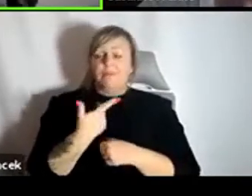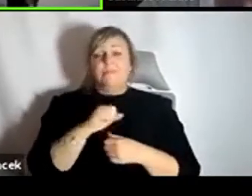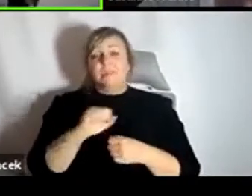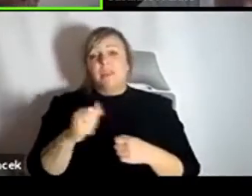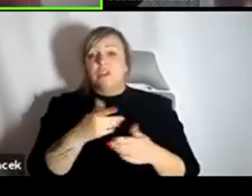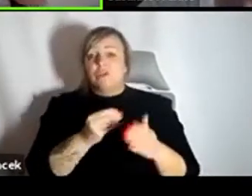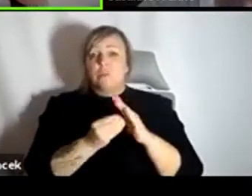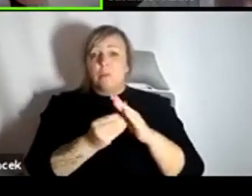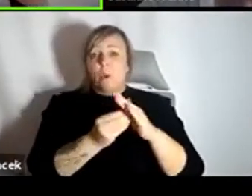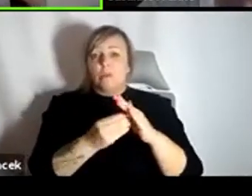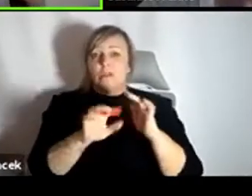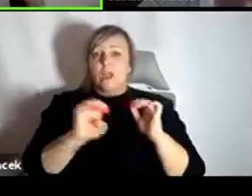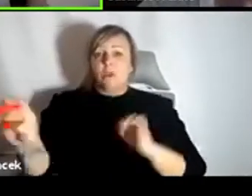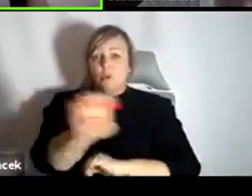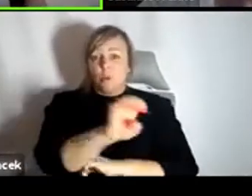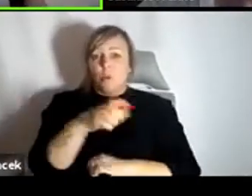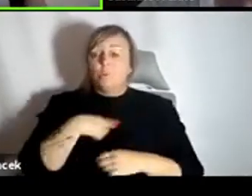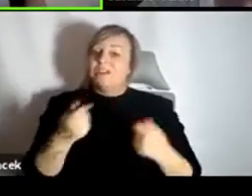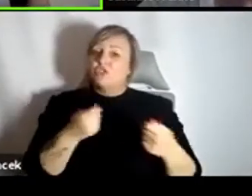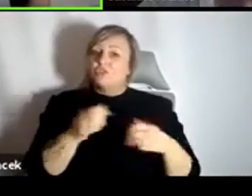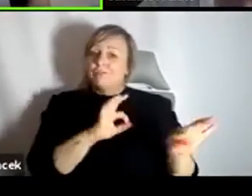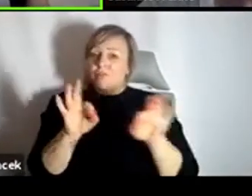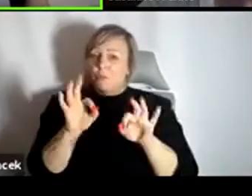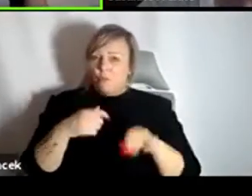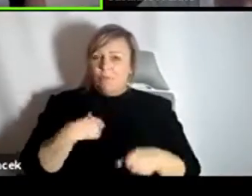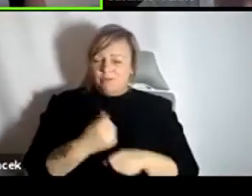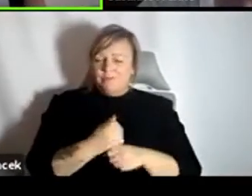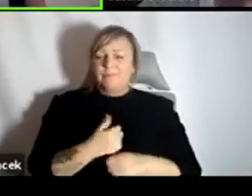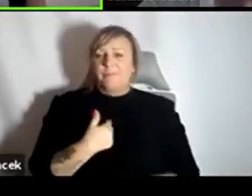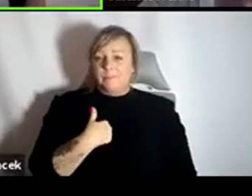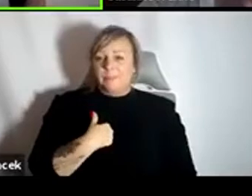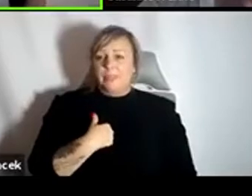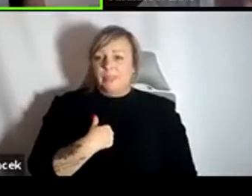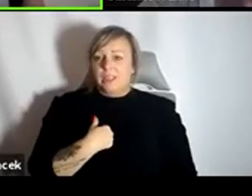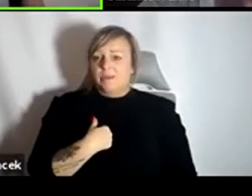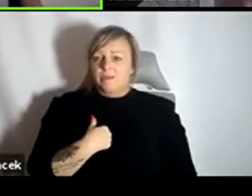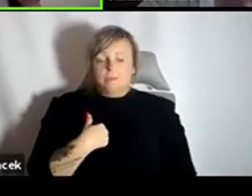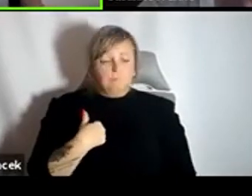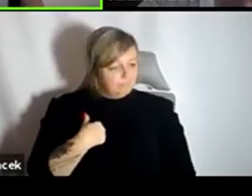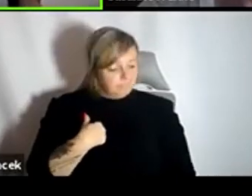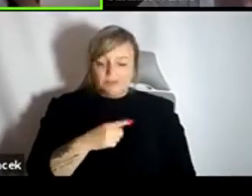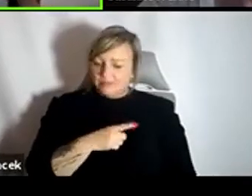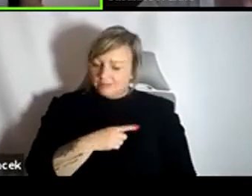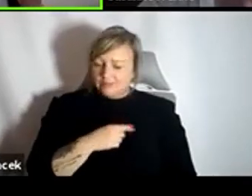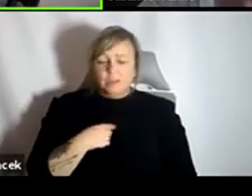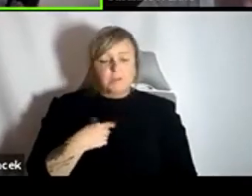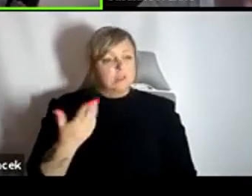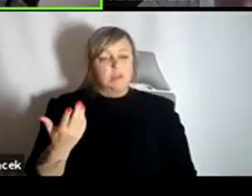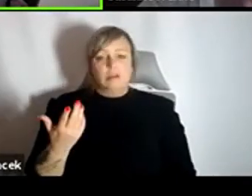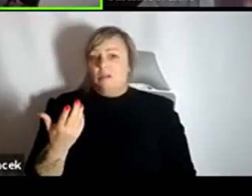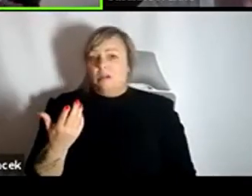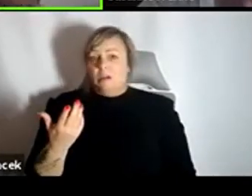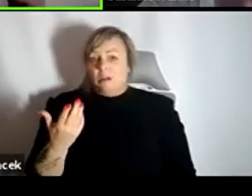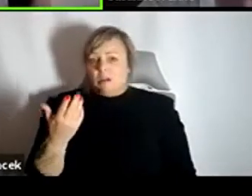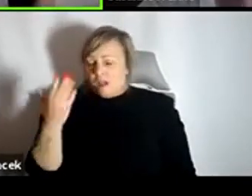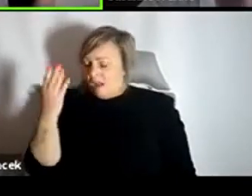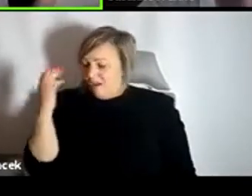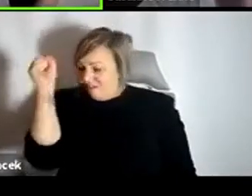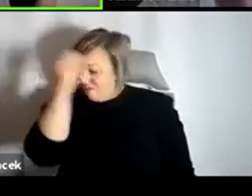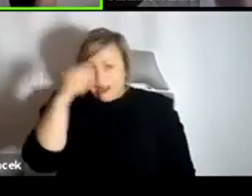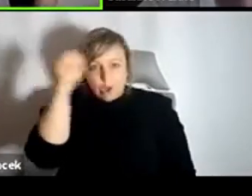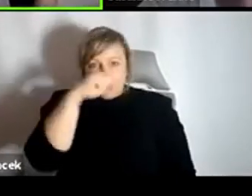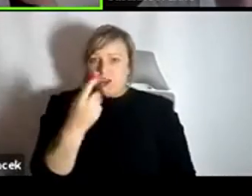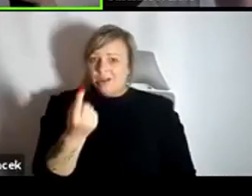Geschäftsführung gemacht und ich fand das immer, also Irrsinn, wie sehr die Leute dem Geld hinterhergerannt sind, also